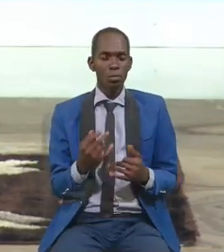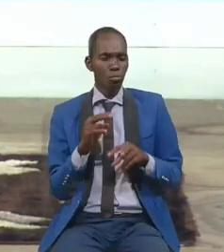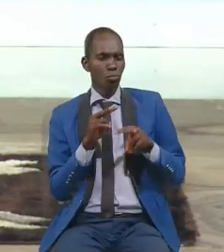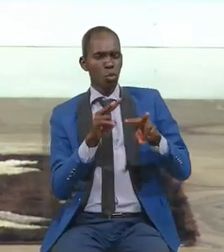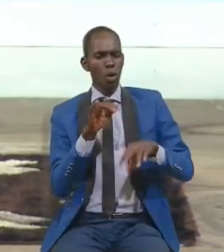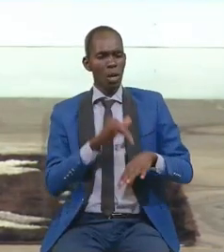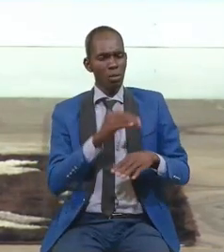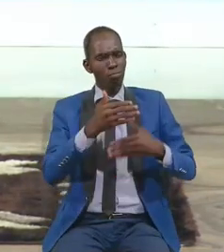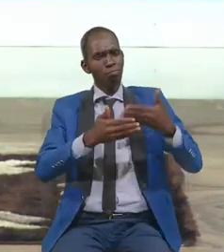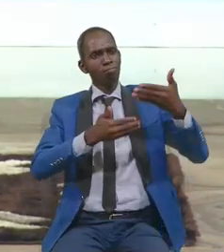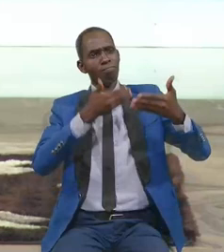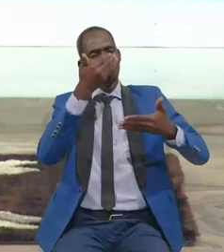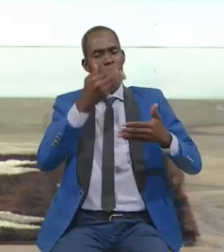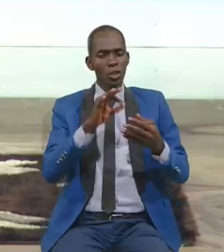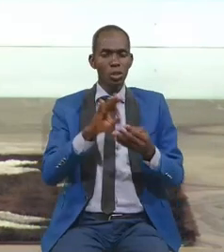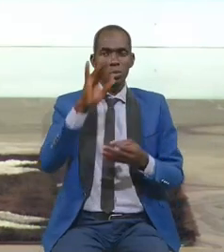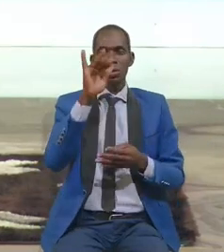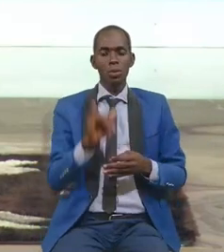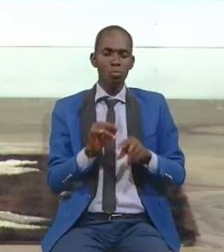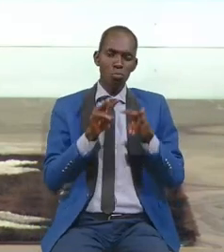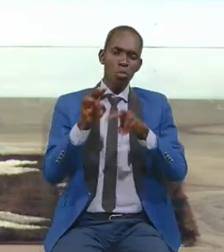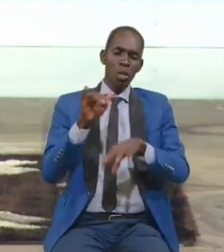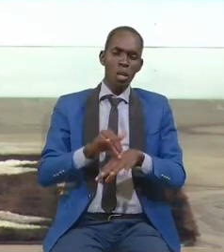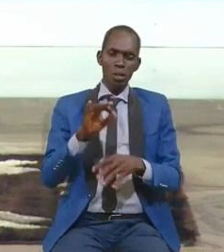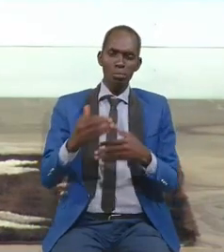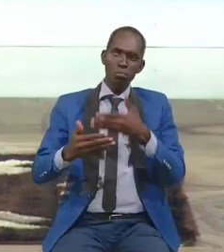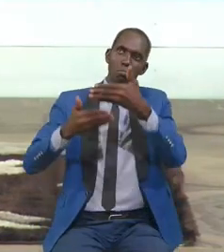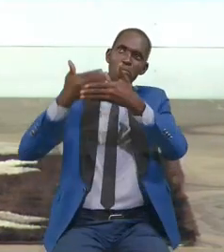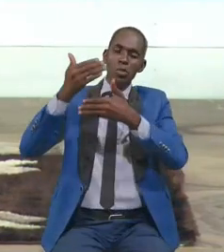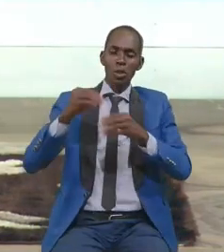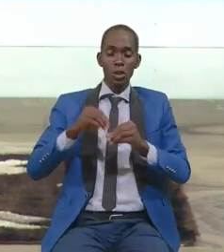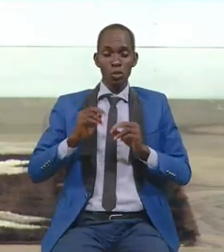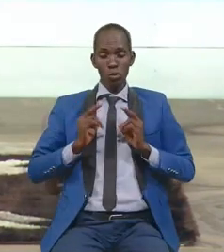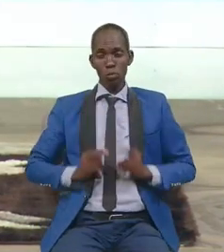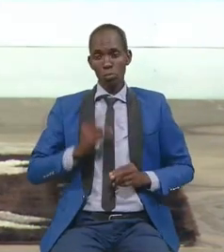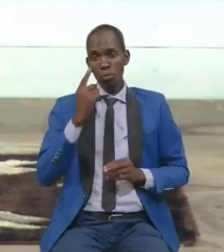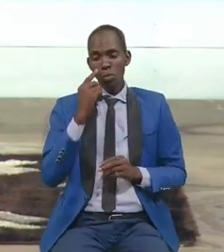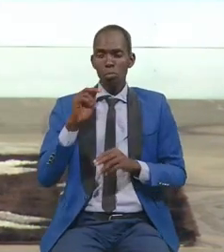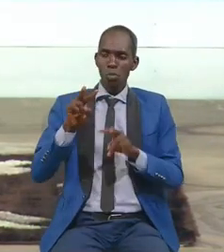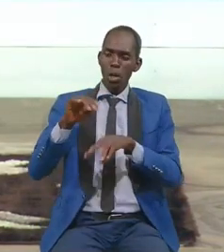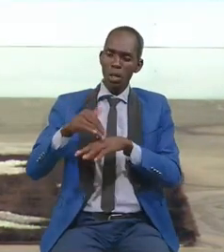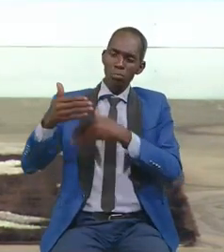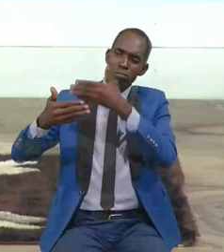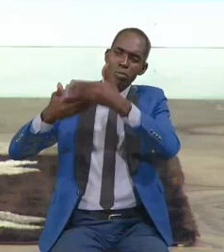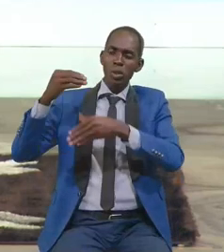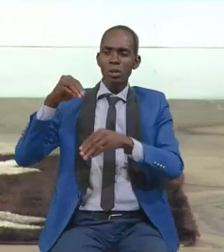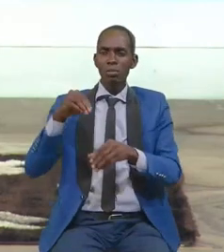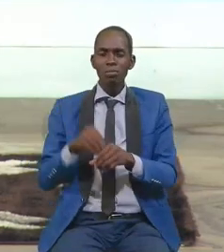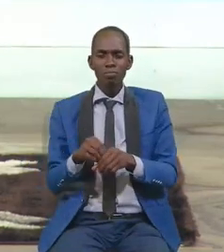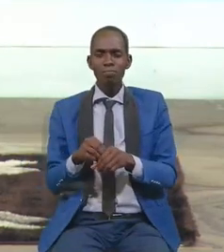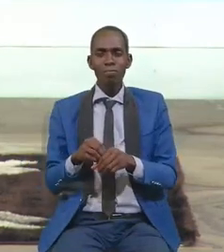spirituel, voyez le progrès humainement parlant, regardez le progrès surnaturellement parlant, regardez le